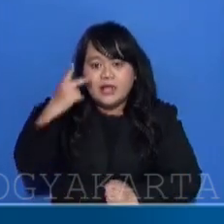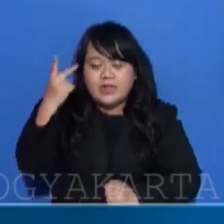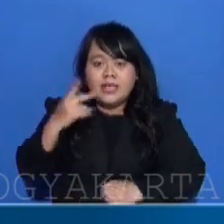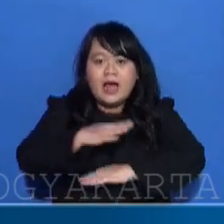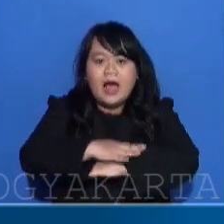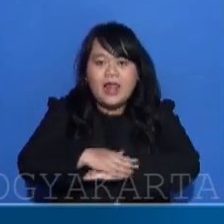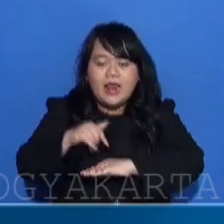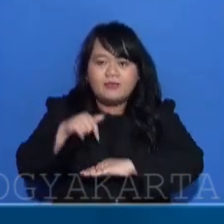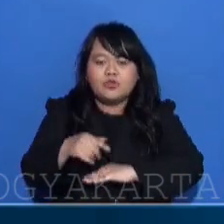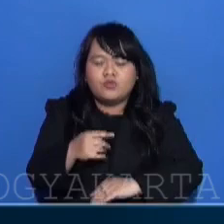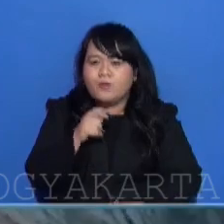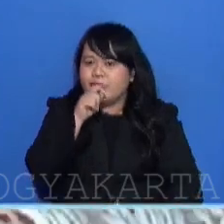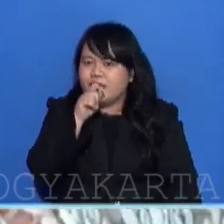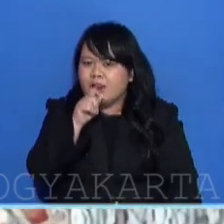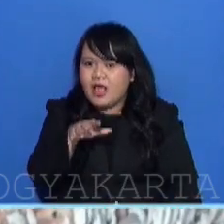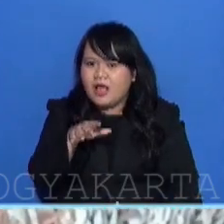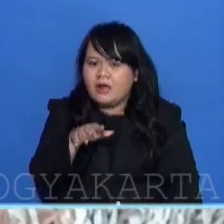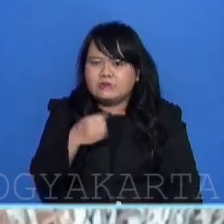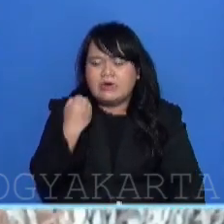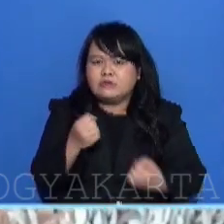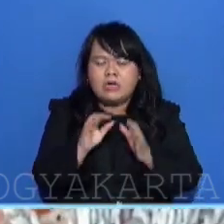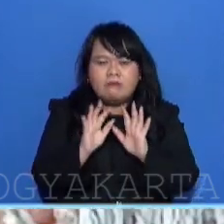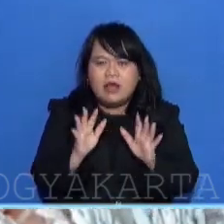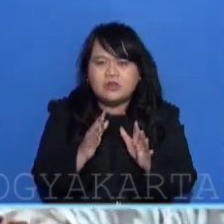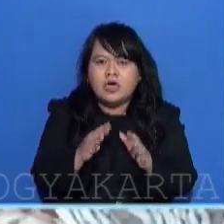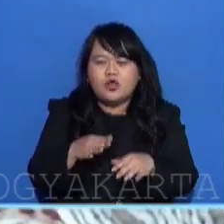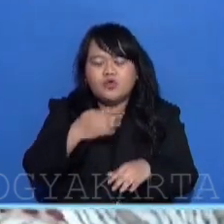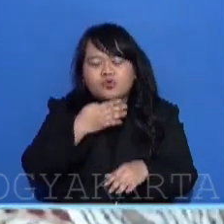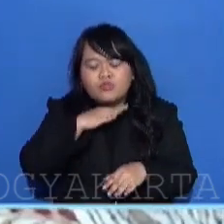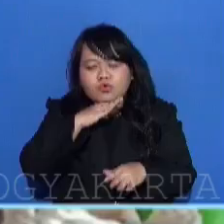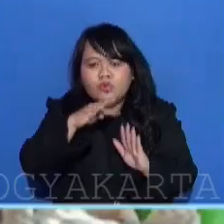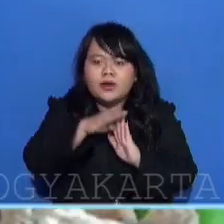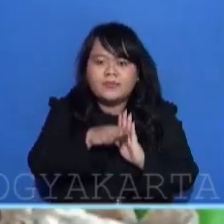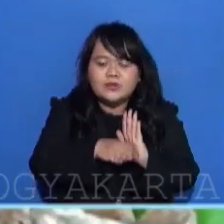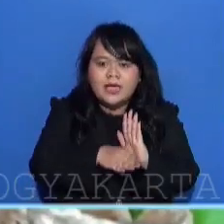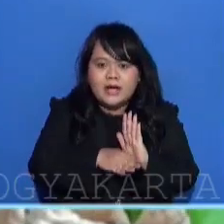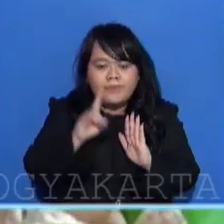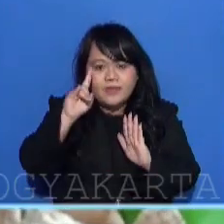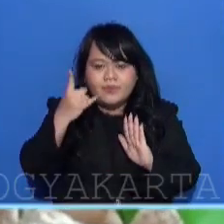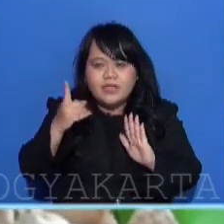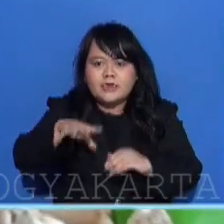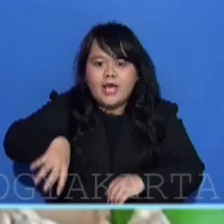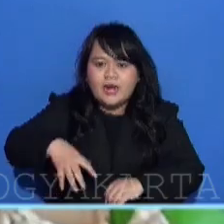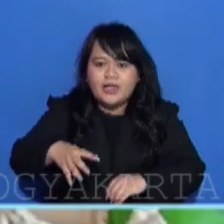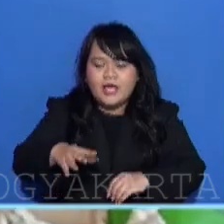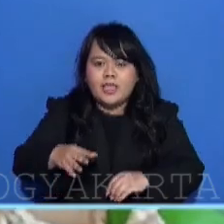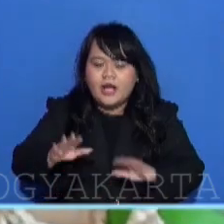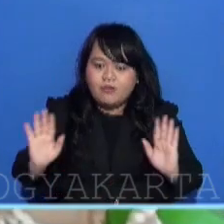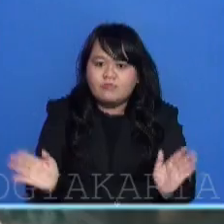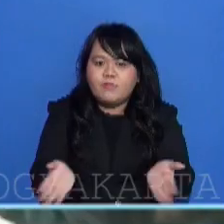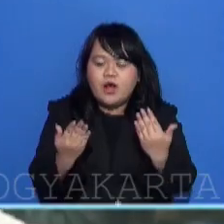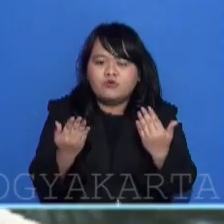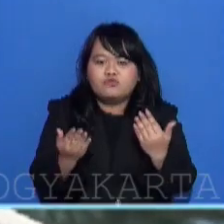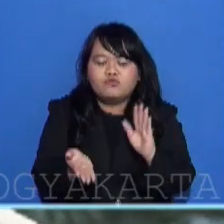alam khas Kulon Progo ini mengaku dan bisa berbuat banyak selain menunggu kebijakan pemerintah daerah untuk mengembalikan fungsi awal pasar